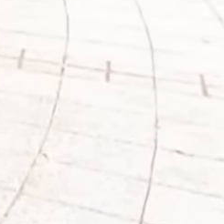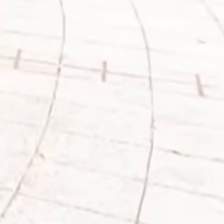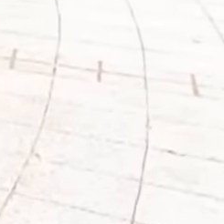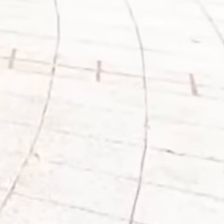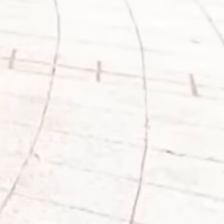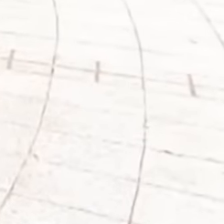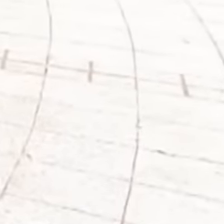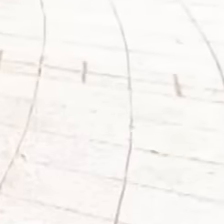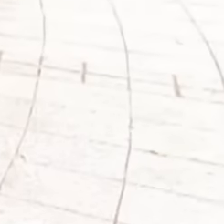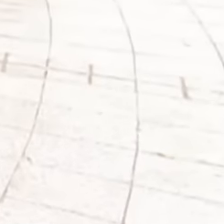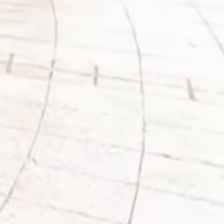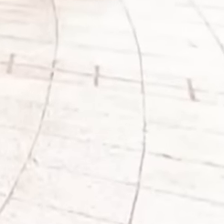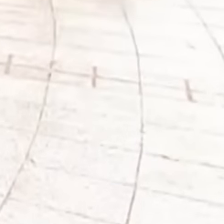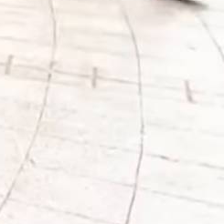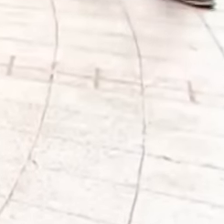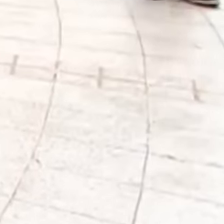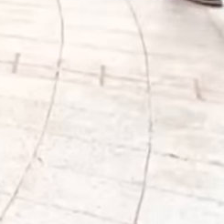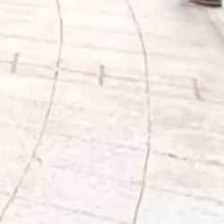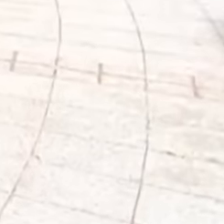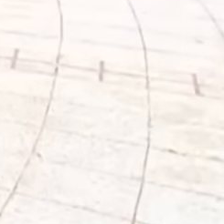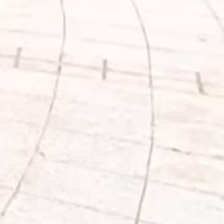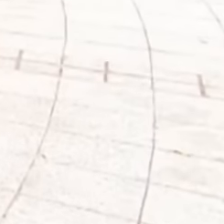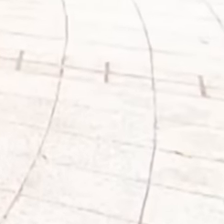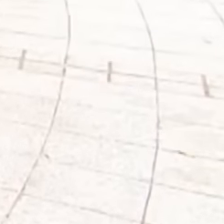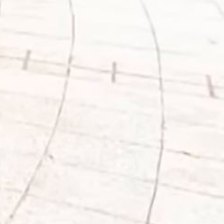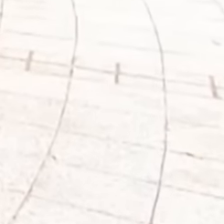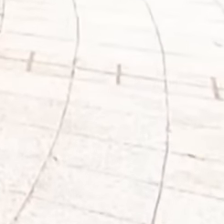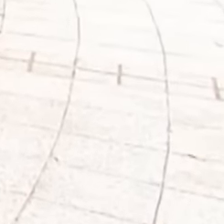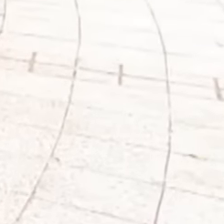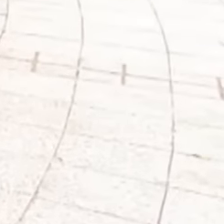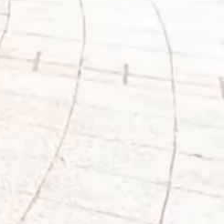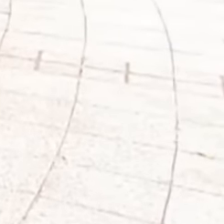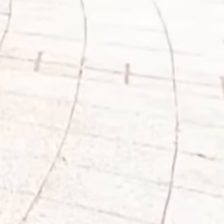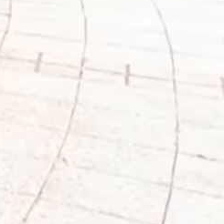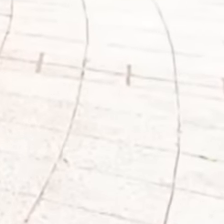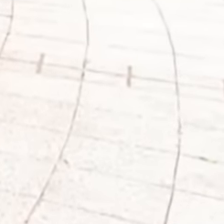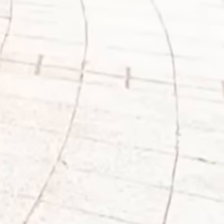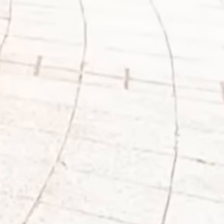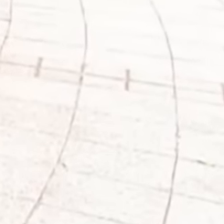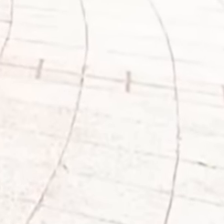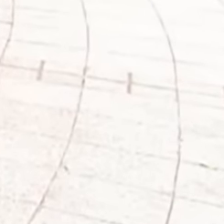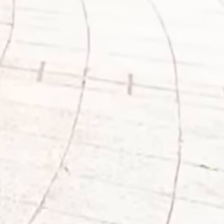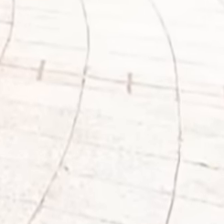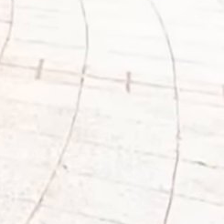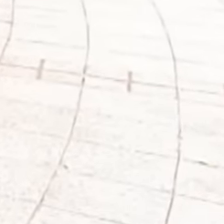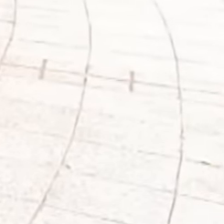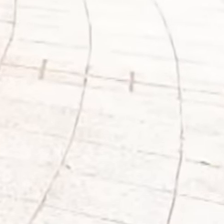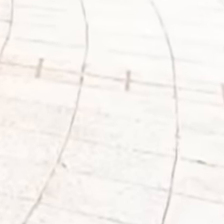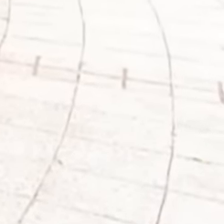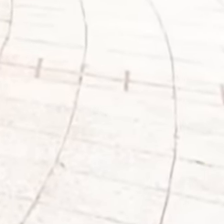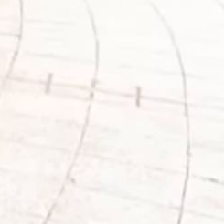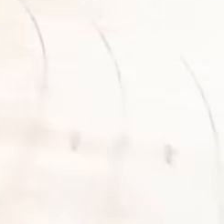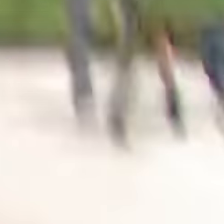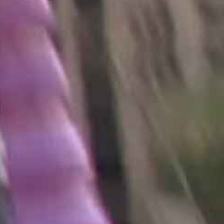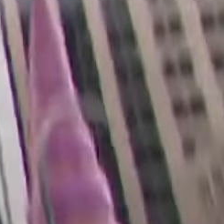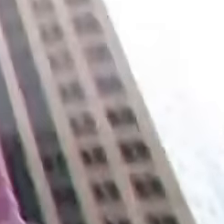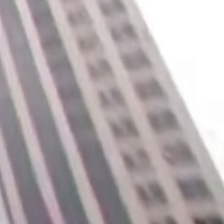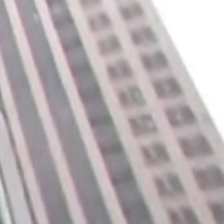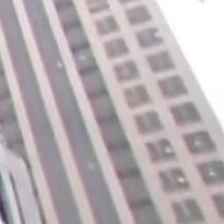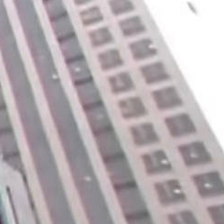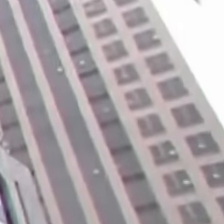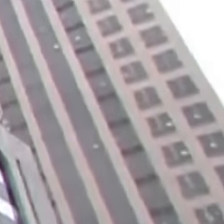보겠습니다 저는 비가오나 눈이 오나 매일 아침 이곳에서 여러분을 기다리겠습니다 김진 돌시오 지금 라이브로 시작합니다 잠깐만요